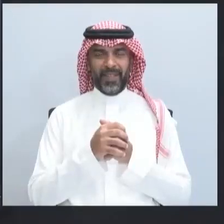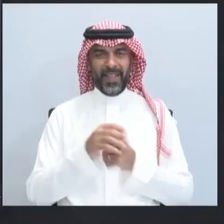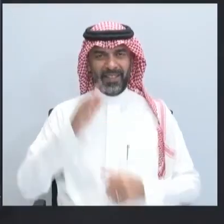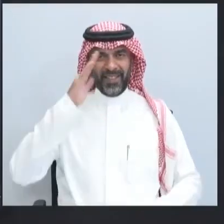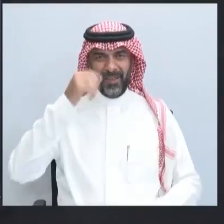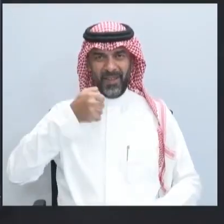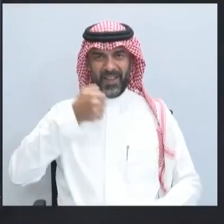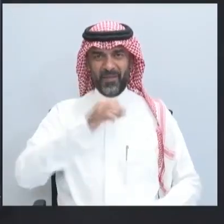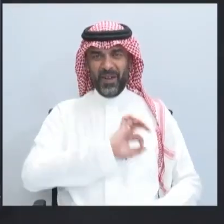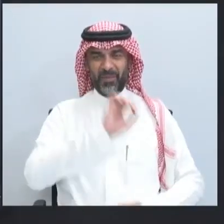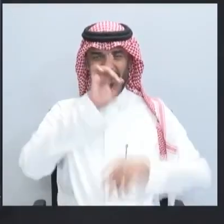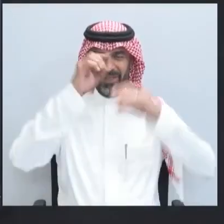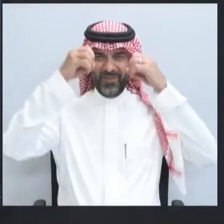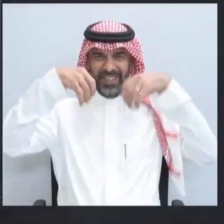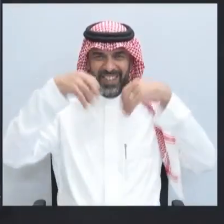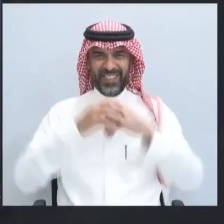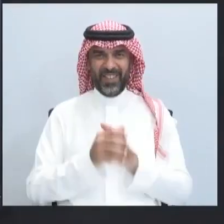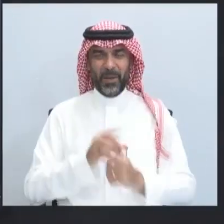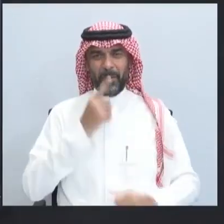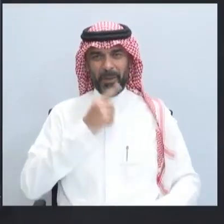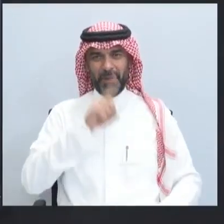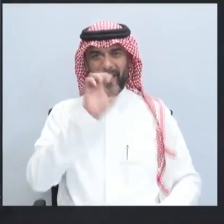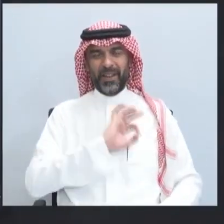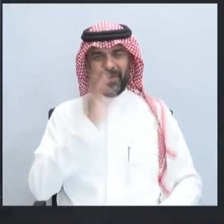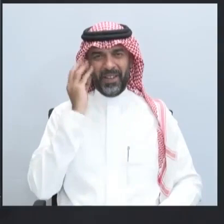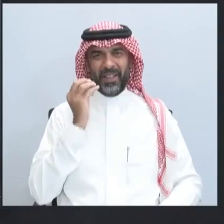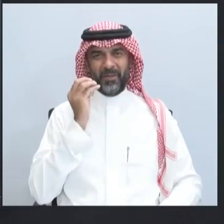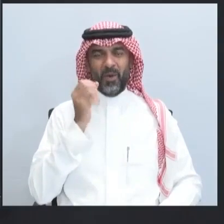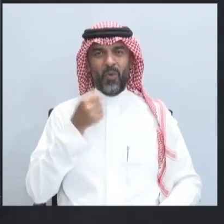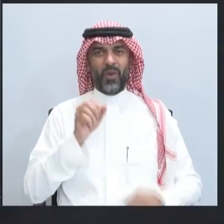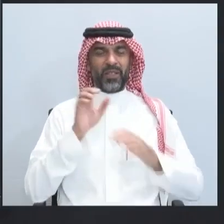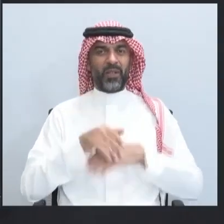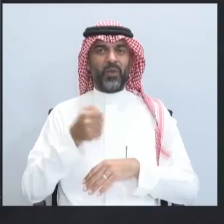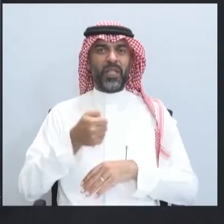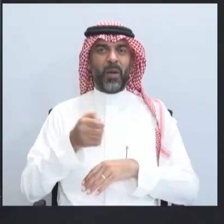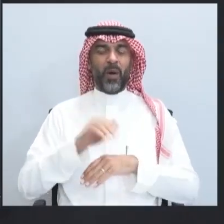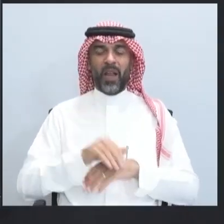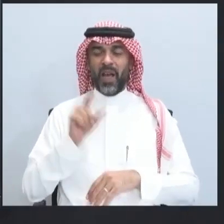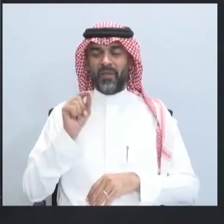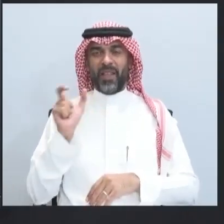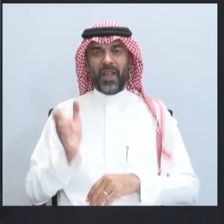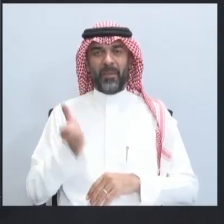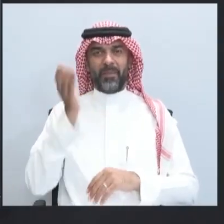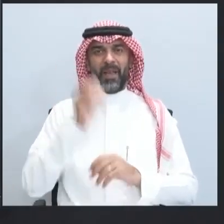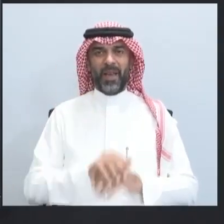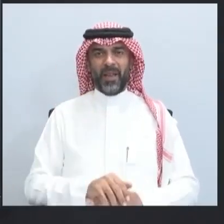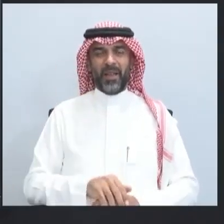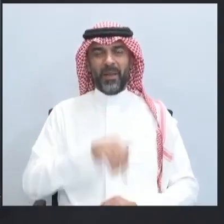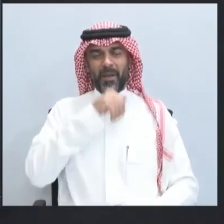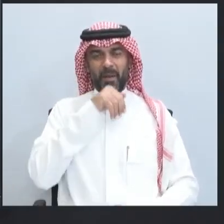السلام عليكم ورحمه الله وبركاته بسم الله الرحمن الرحيم والصلاه والسلام على اشرف الانبياء والمرسلين